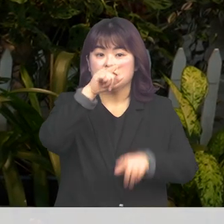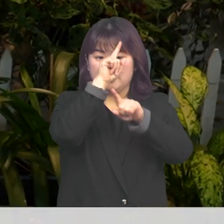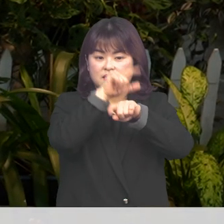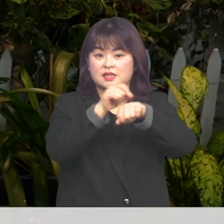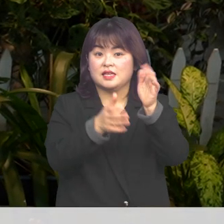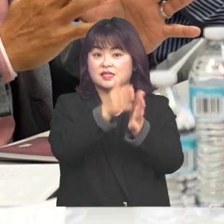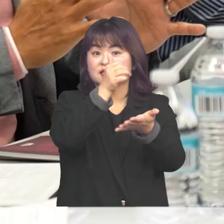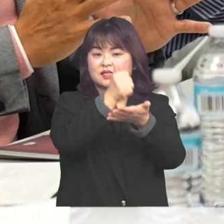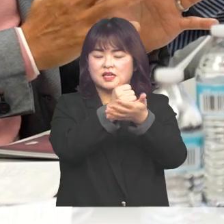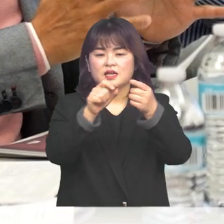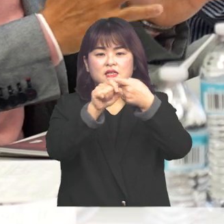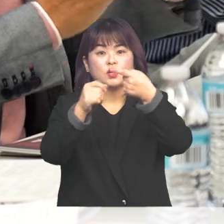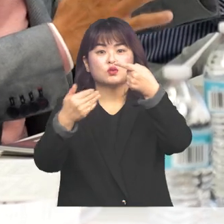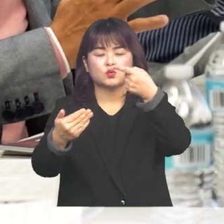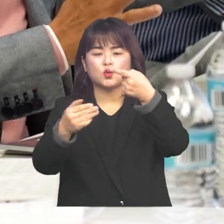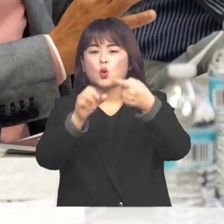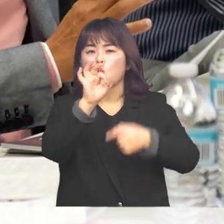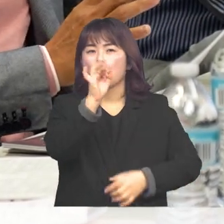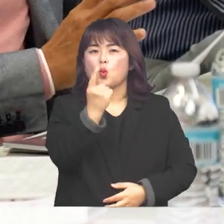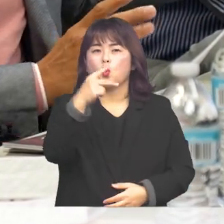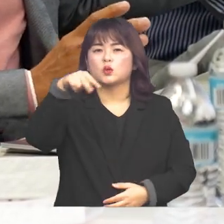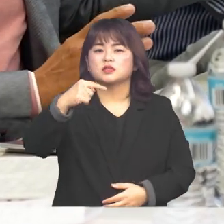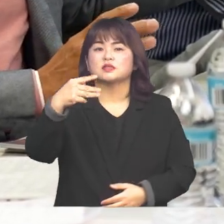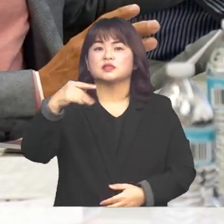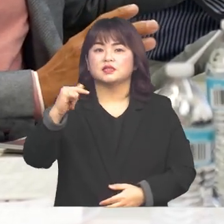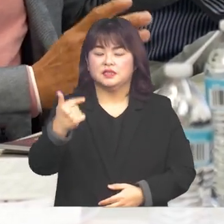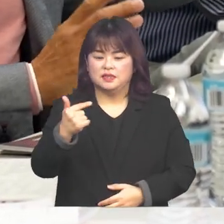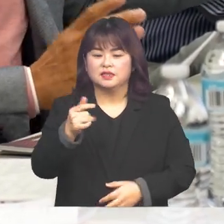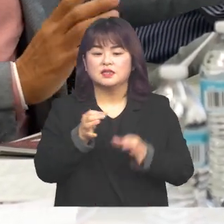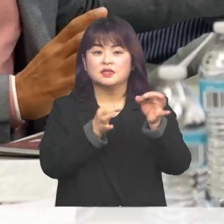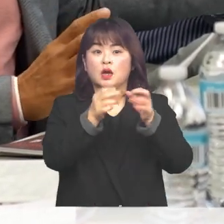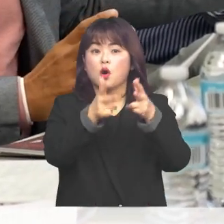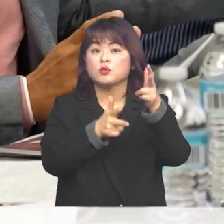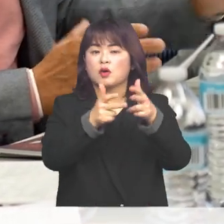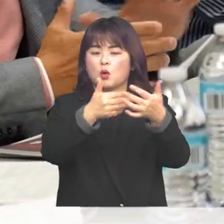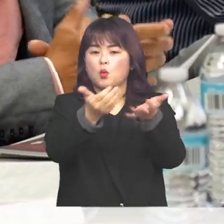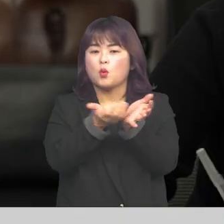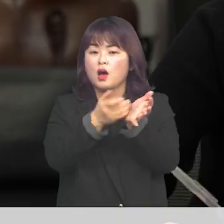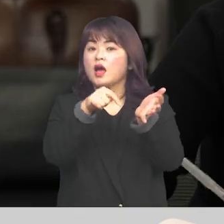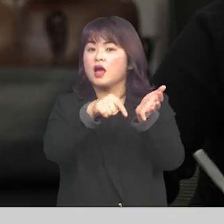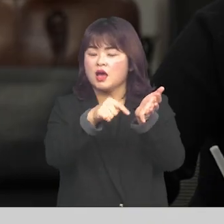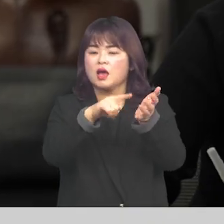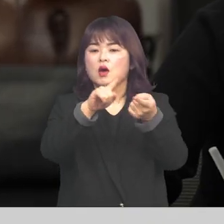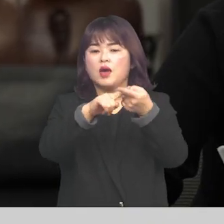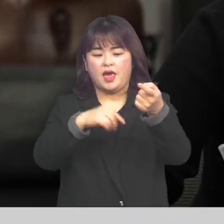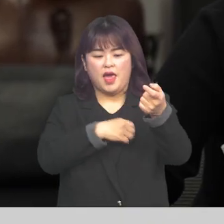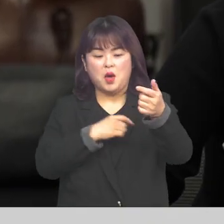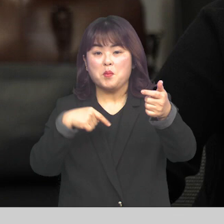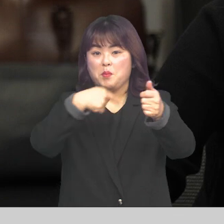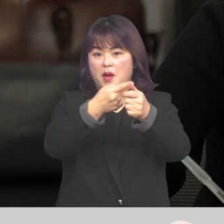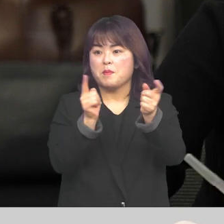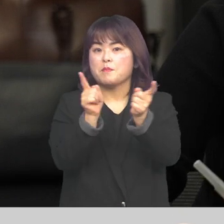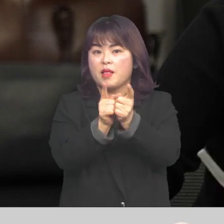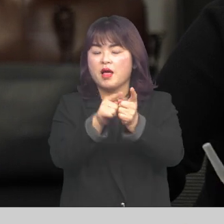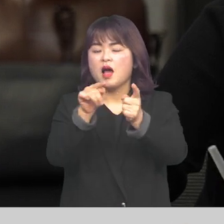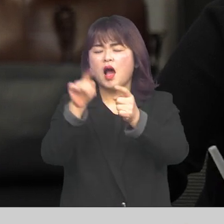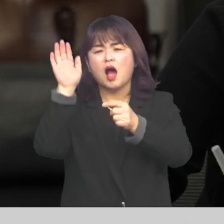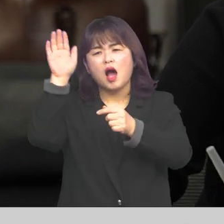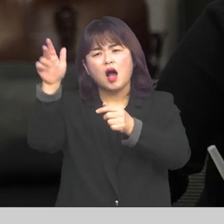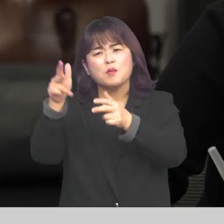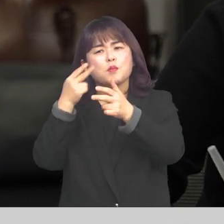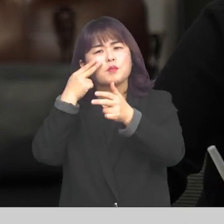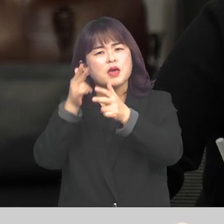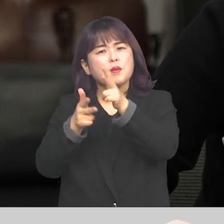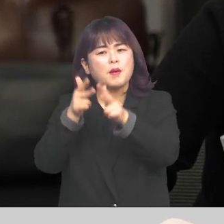이상일 용인특례시장은 지난 9일 오스틴 아시안 상공회의소 소속 회원사들을 만나 미국의 오스틴시의